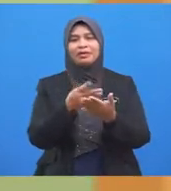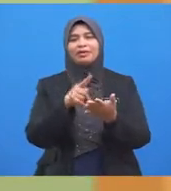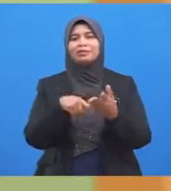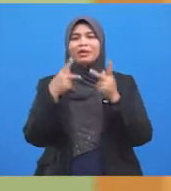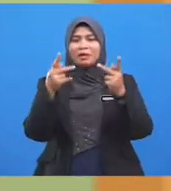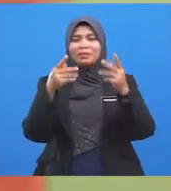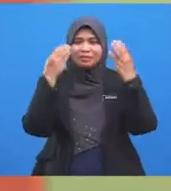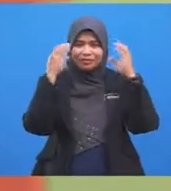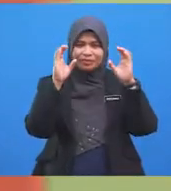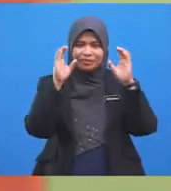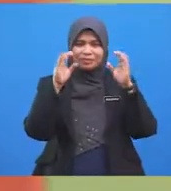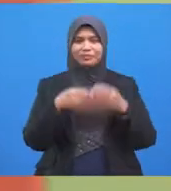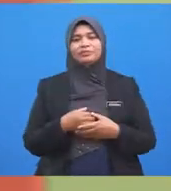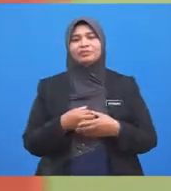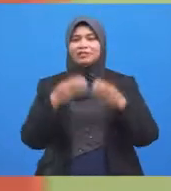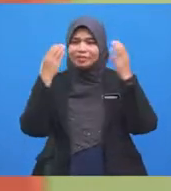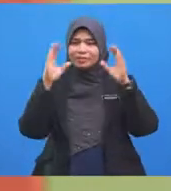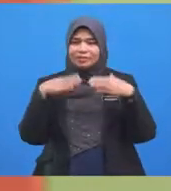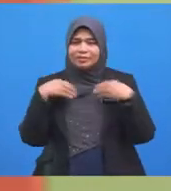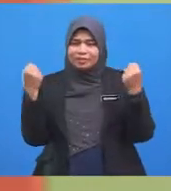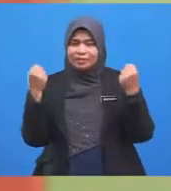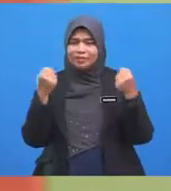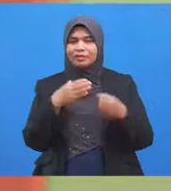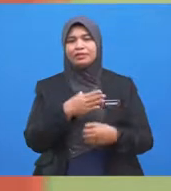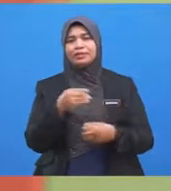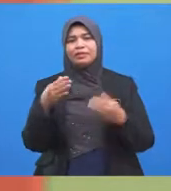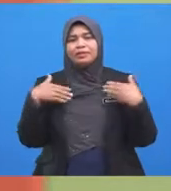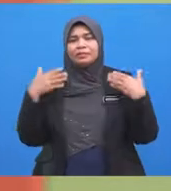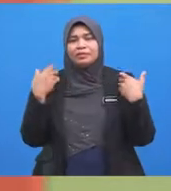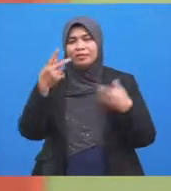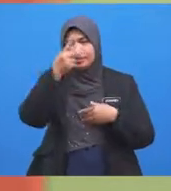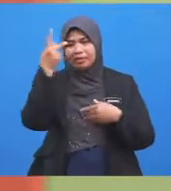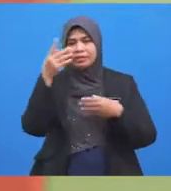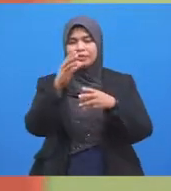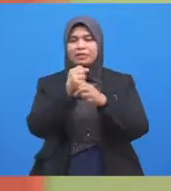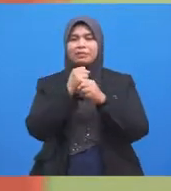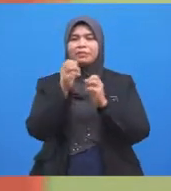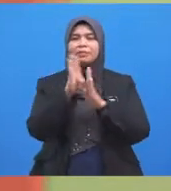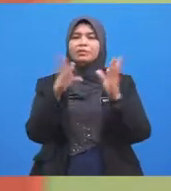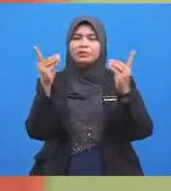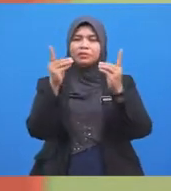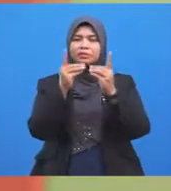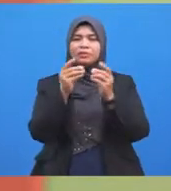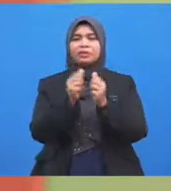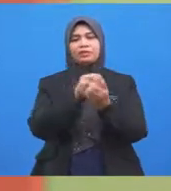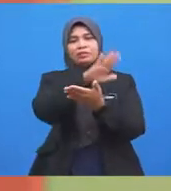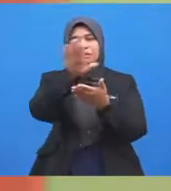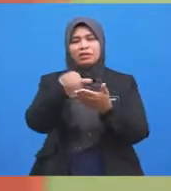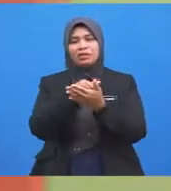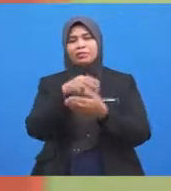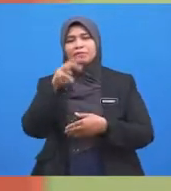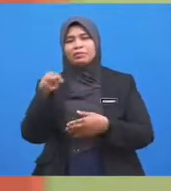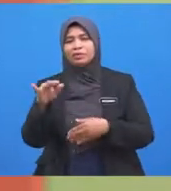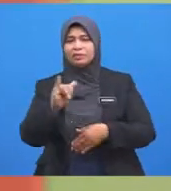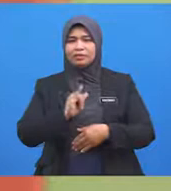khabar cikgu? Cikgu sihat dan gembira kerana dapat berjumpa dengan semua anak murid